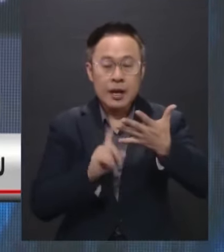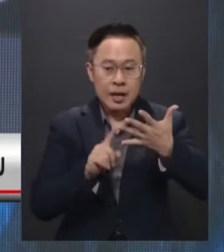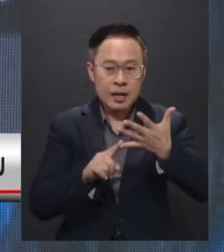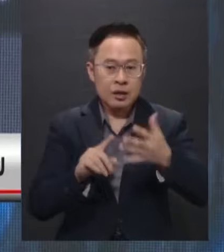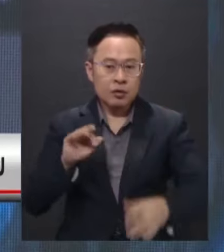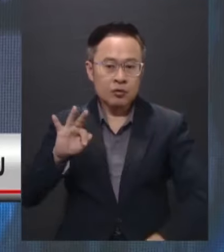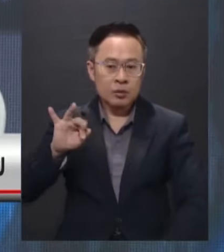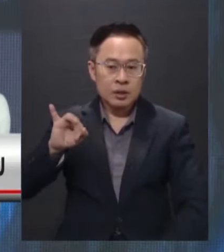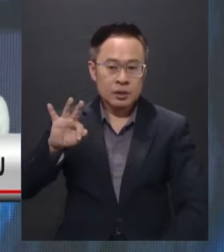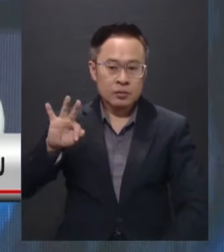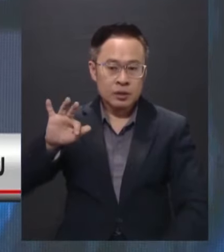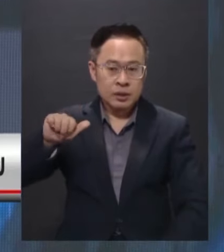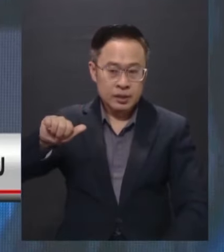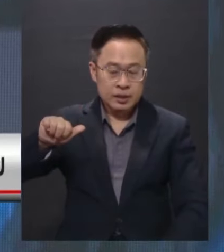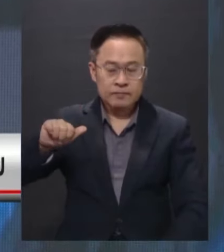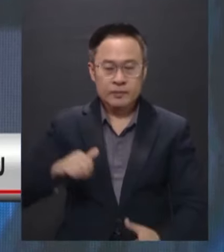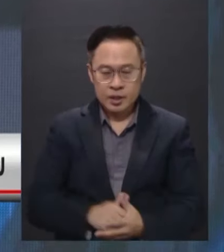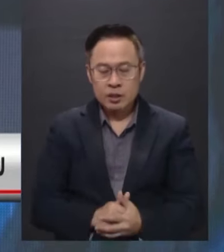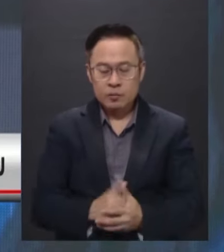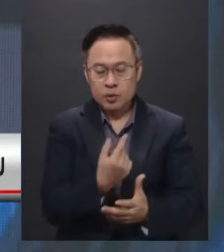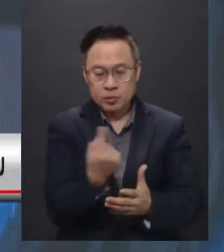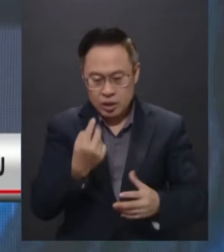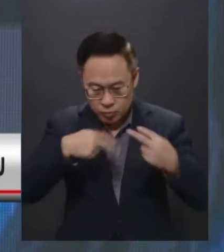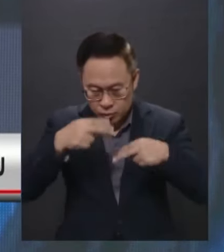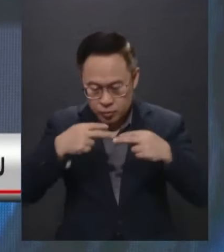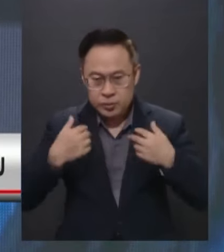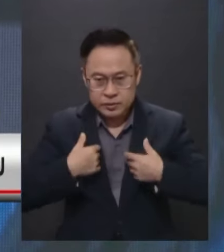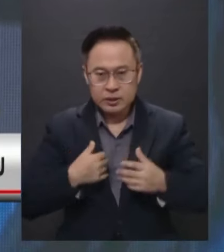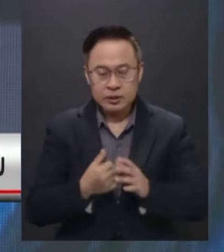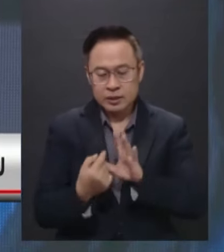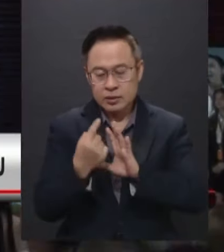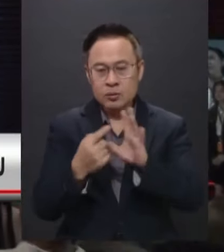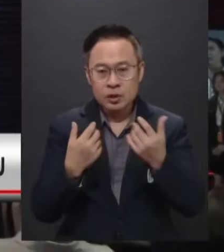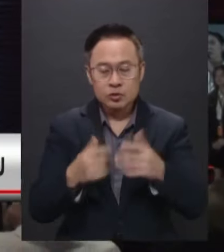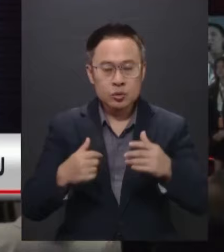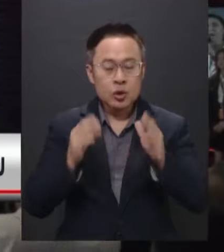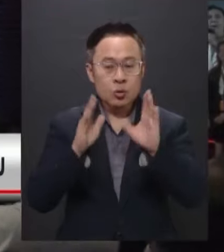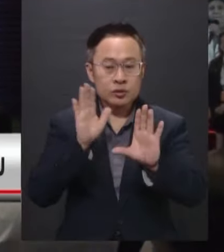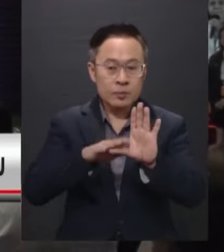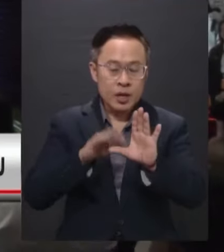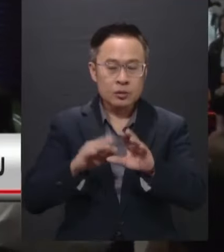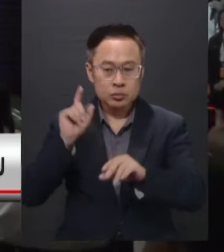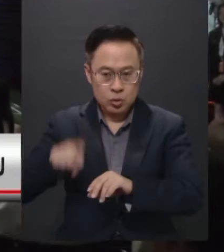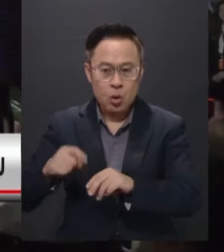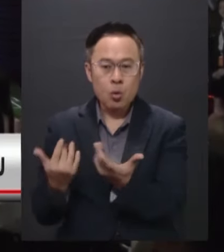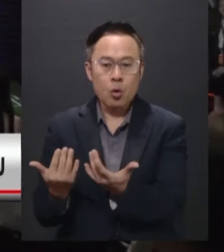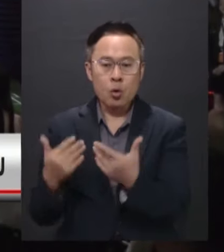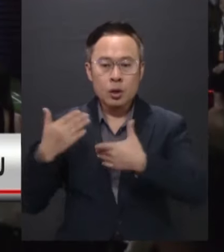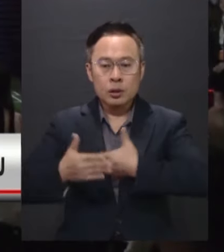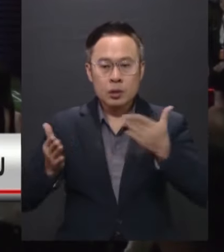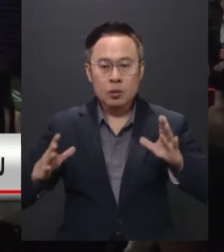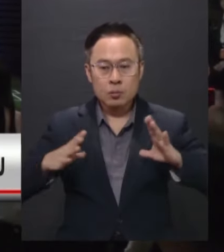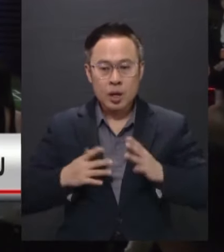ของการเลือกตั้งเนี่ยมันมีบรรยากาศอะไรบ้างแต่เนี้ยยังไม่ได้รับการสรุปนะคะว่าจะมีการถ่ายทอดสดให้ผู้สมัครได้รับชมหรือเป